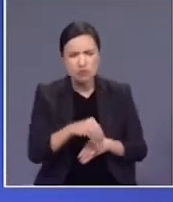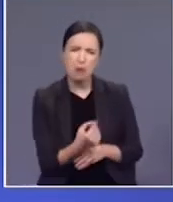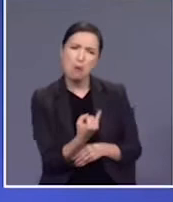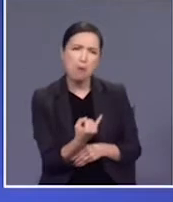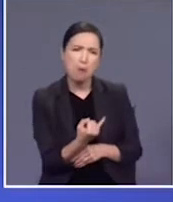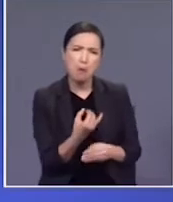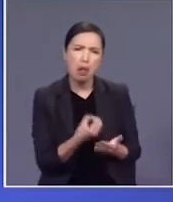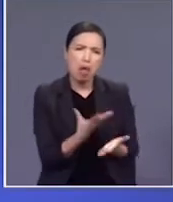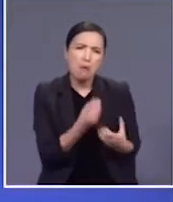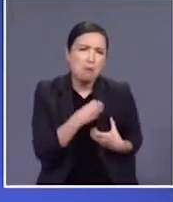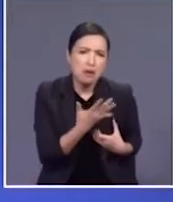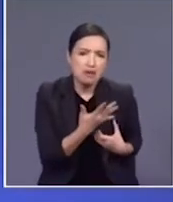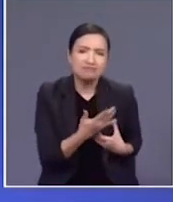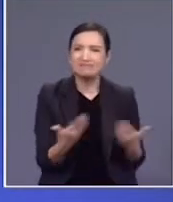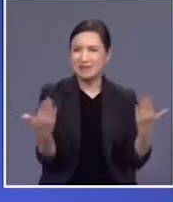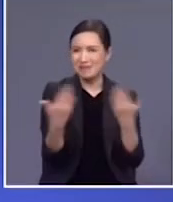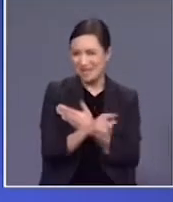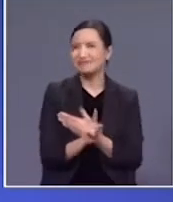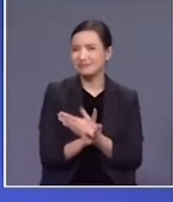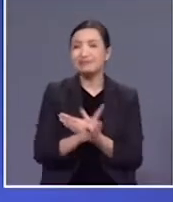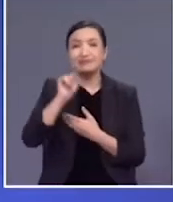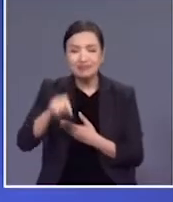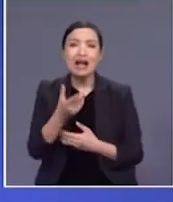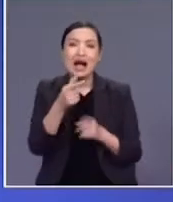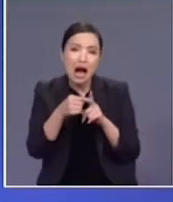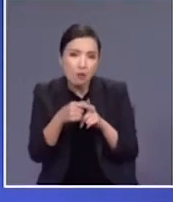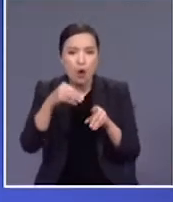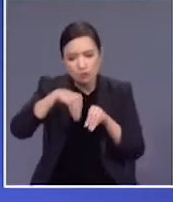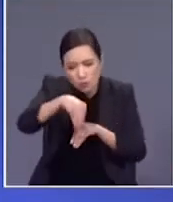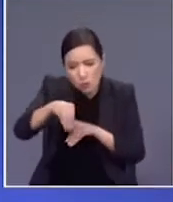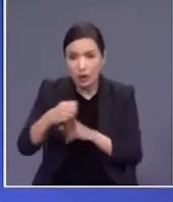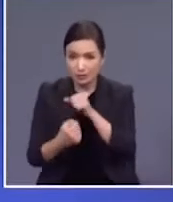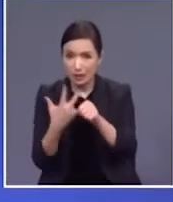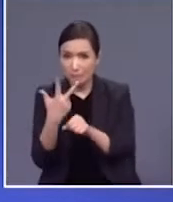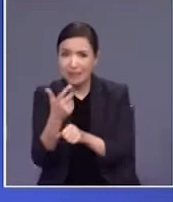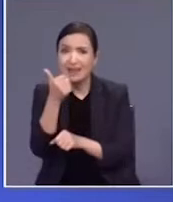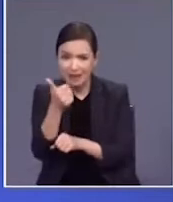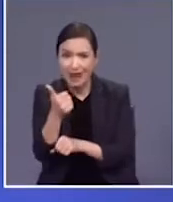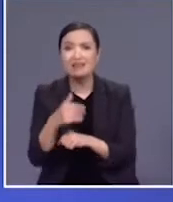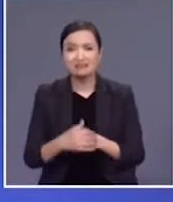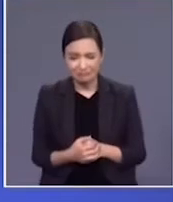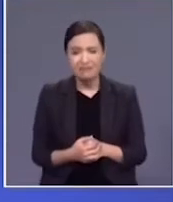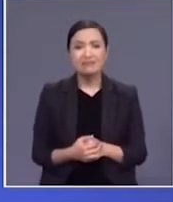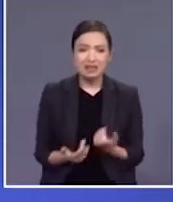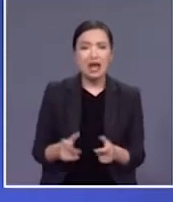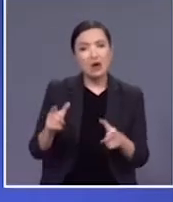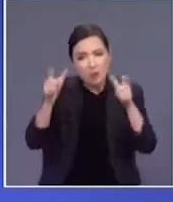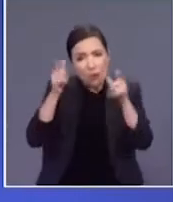คเนื้อโดยลดการทำนาลงปีละ5ไร่มาปลูกข้าวโพดเพียง3ปีก็ ็จะลดพื้นที่การทำนาที่ไม่คุ้มค่า